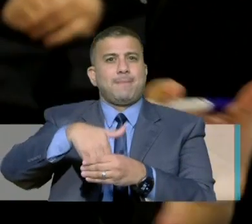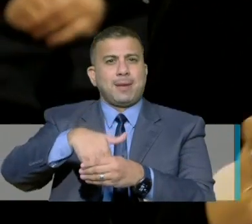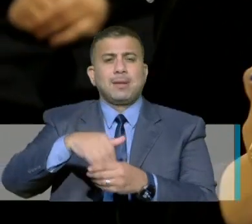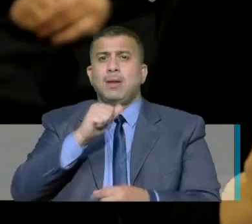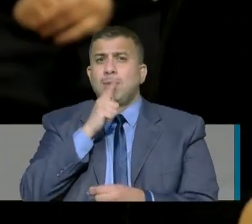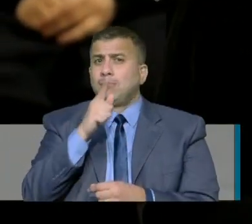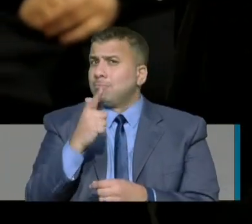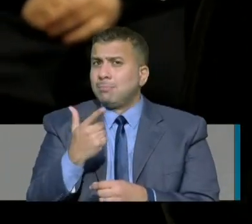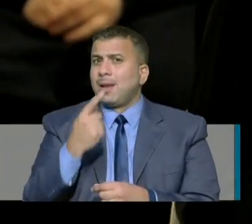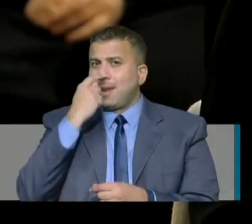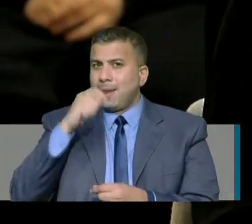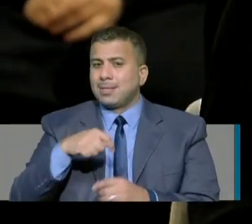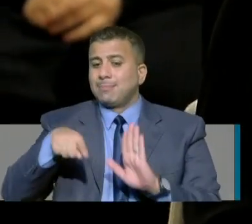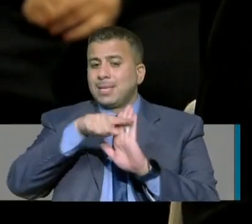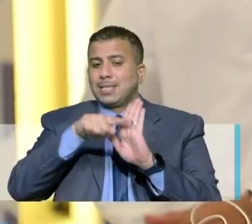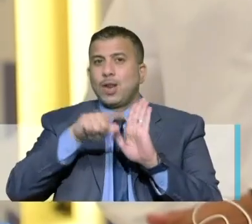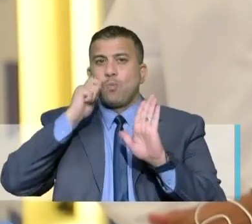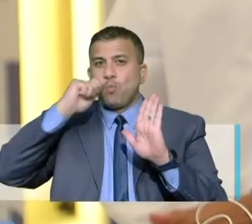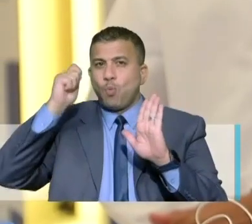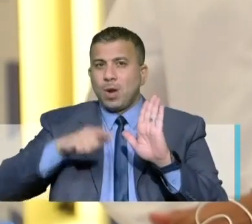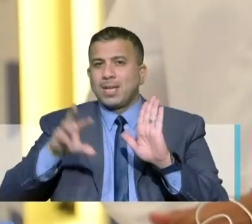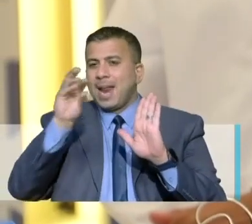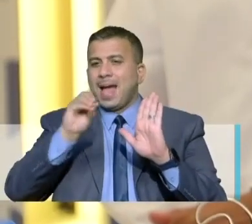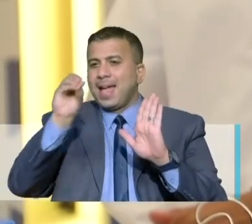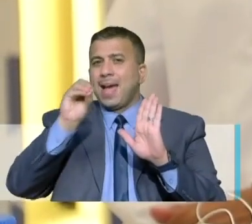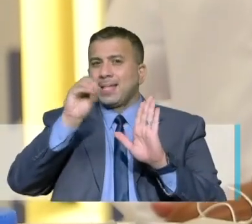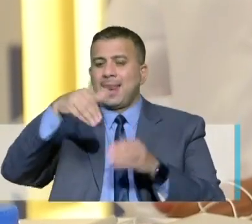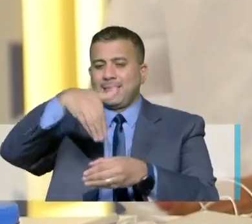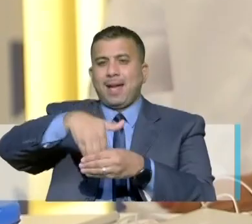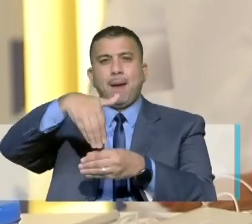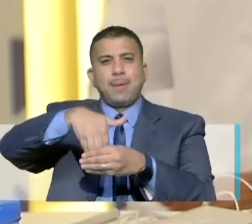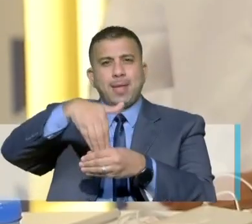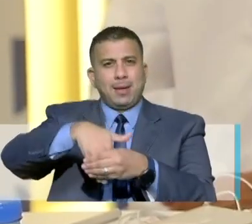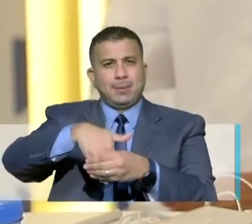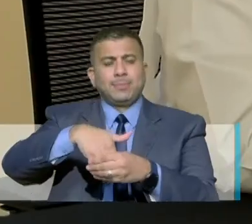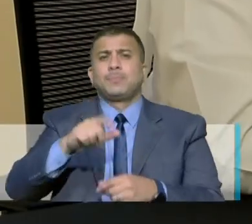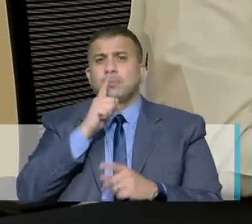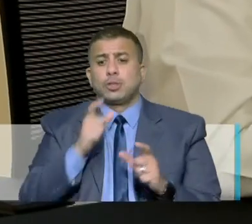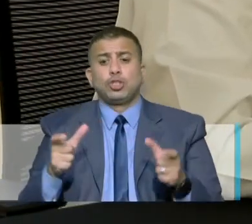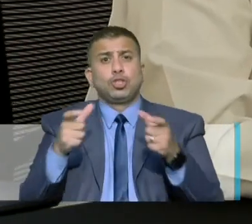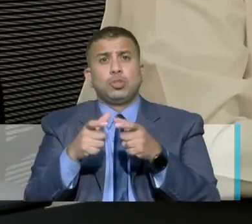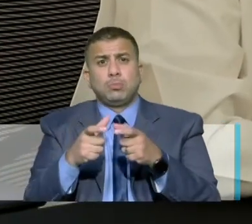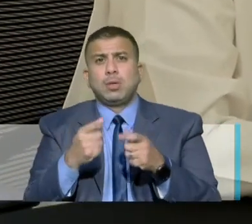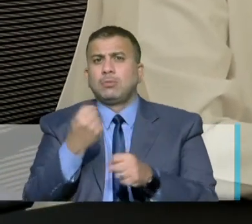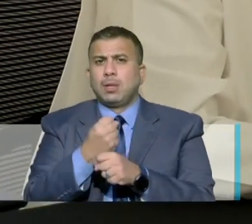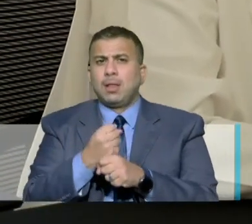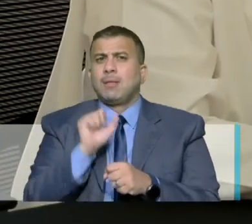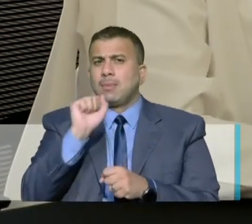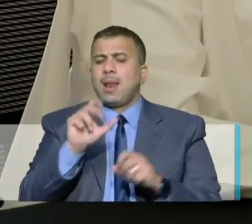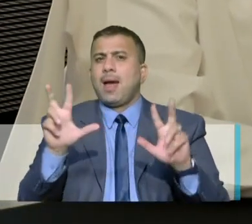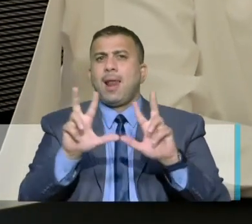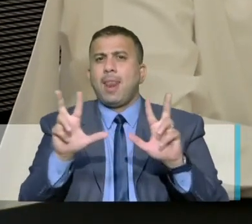والتي تتعلق بالزام تسجيل المواطنين في الهيئات الانتخابيه وتطرق الاجتماع الى جهود تكثيف